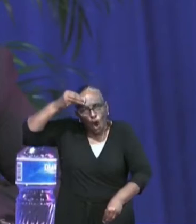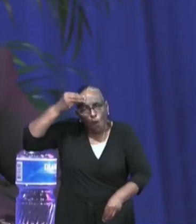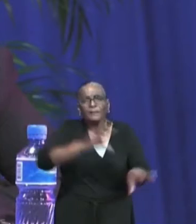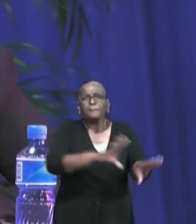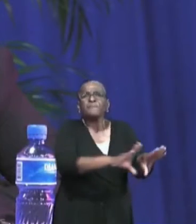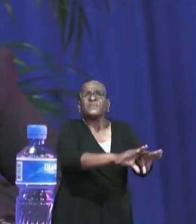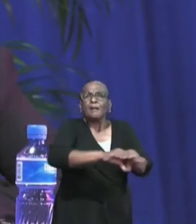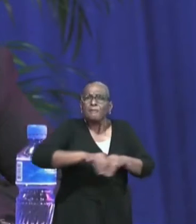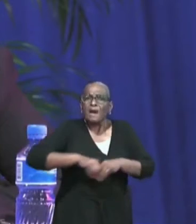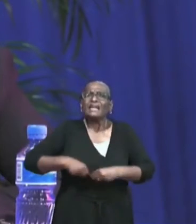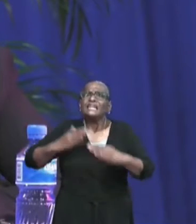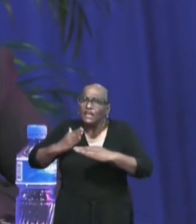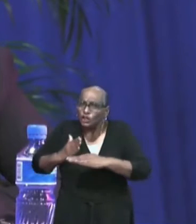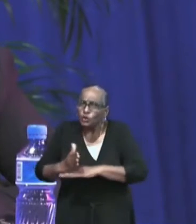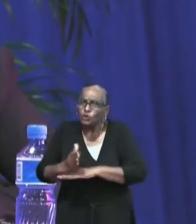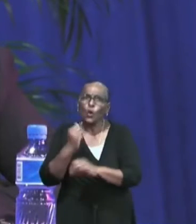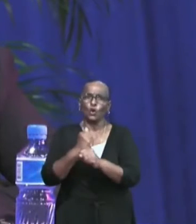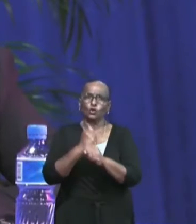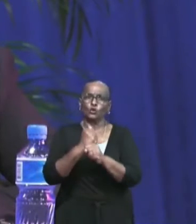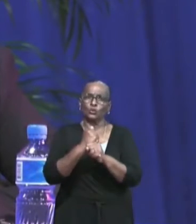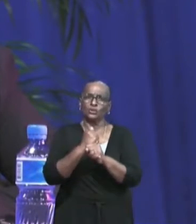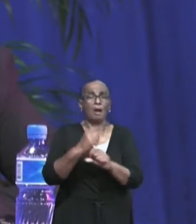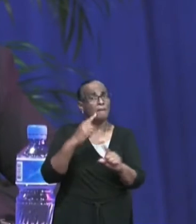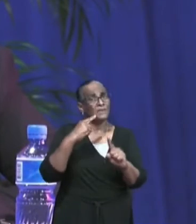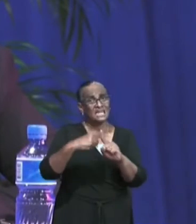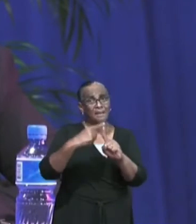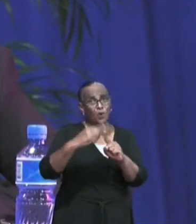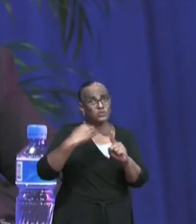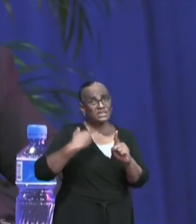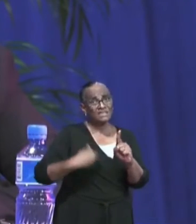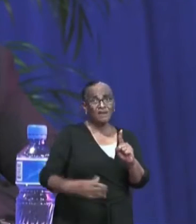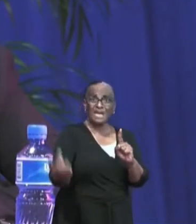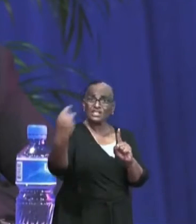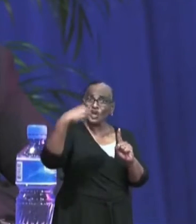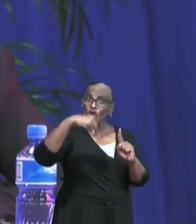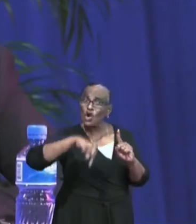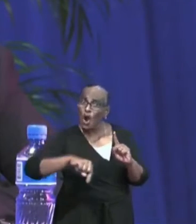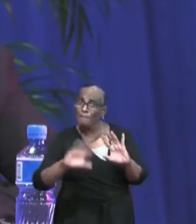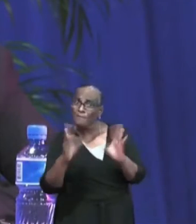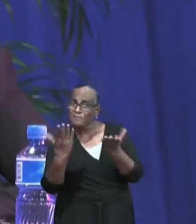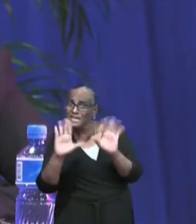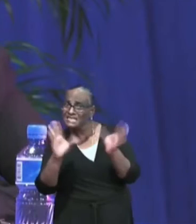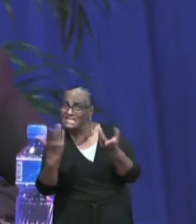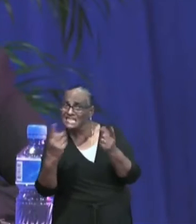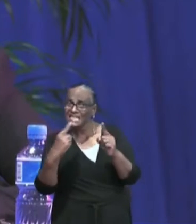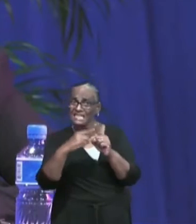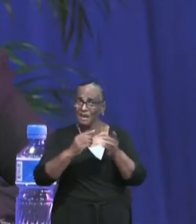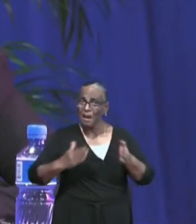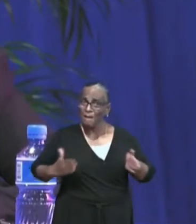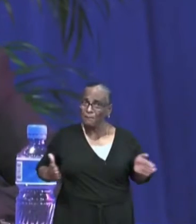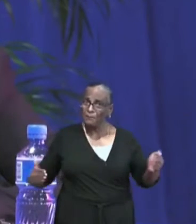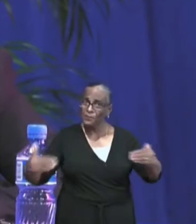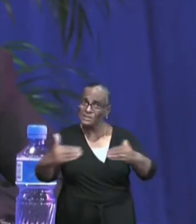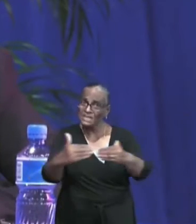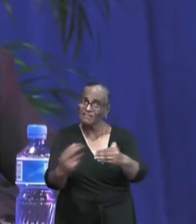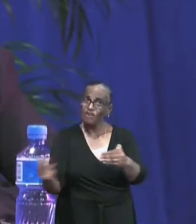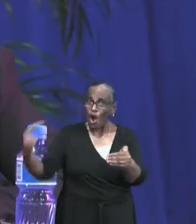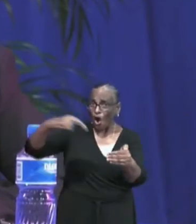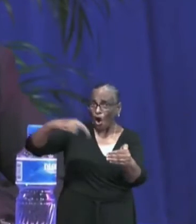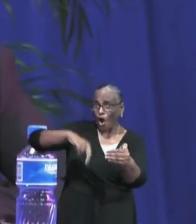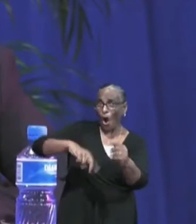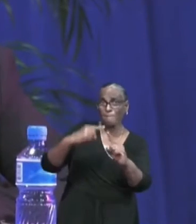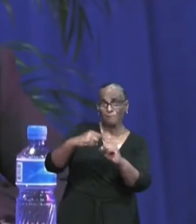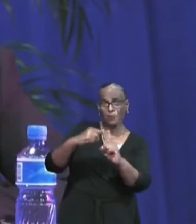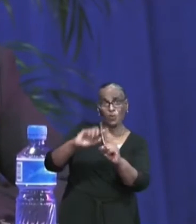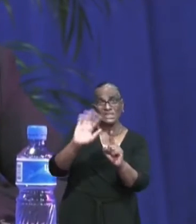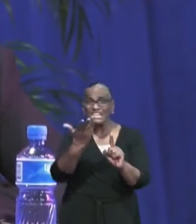misschien positieve mensen binnenkomen. Er zullen misschien mensen de grenzen overschrijden. Want jullie willen